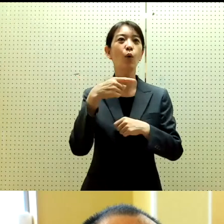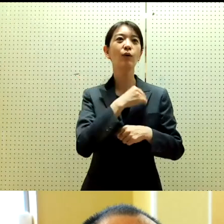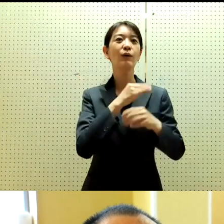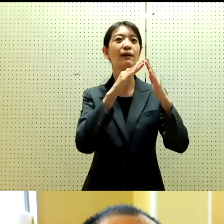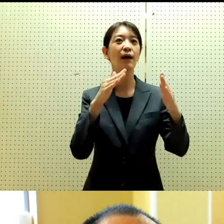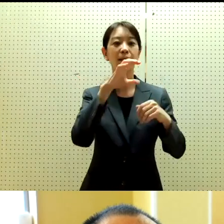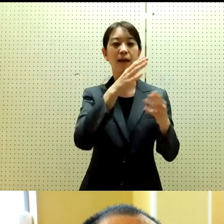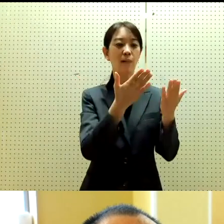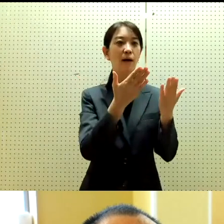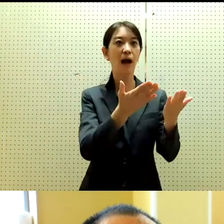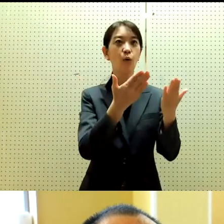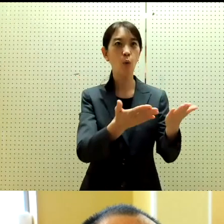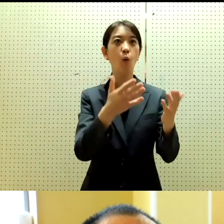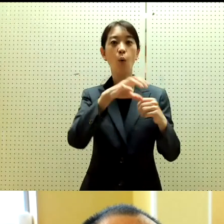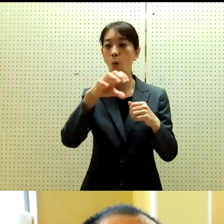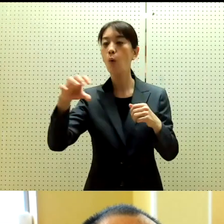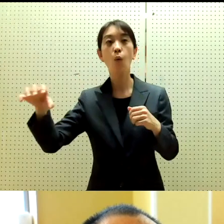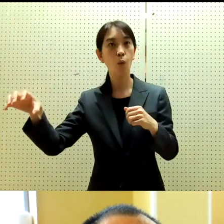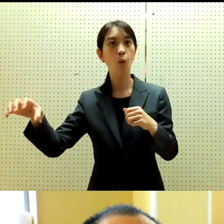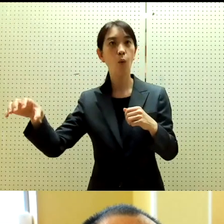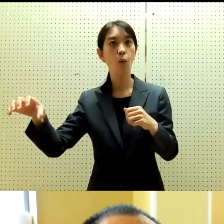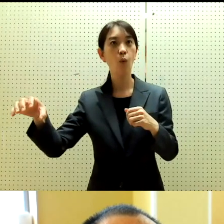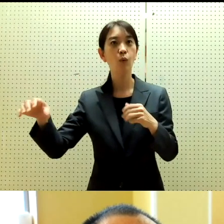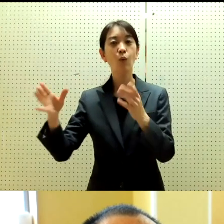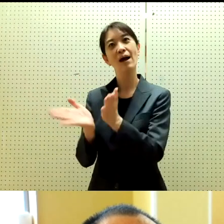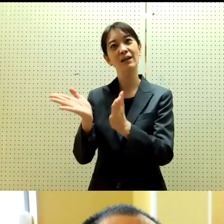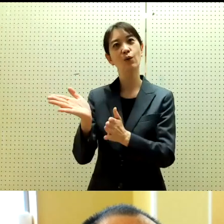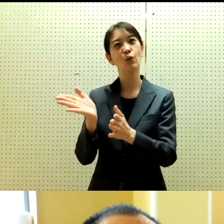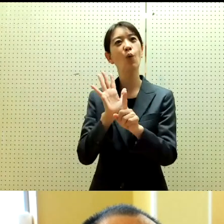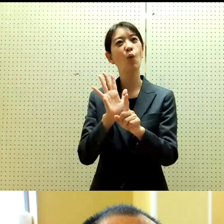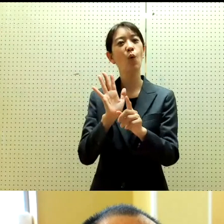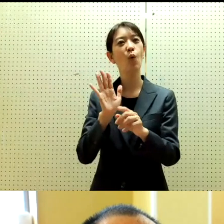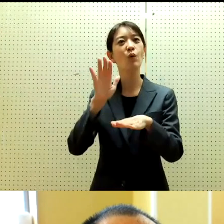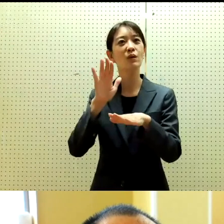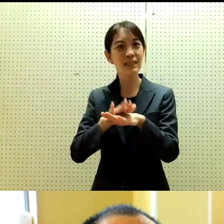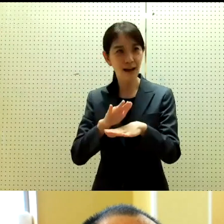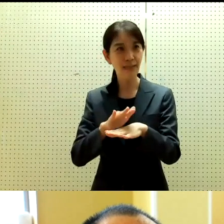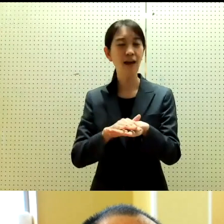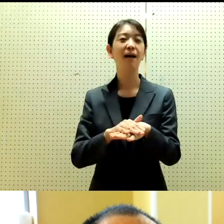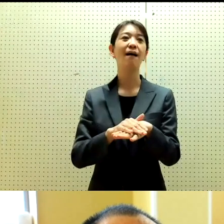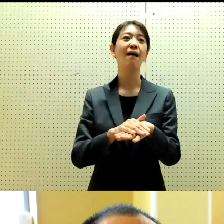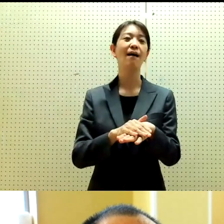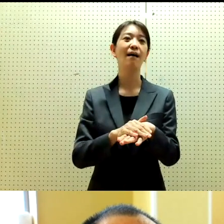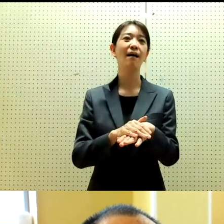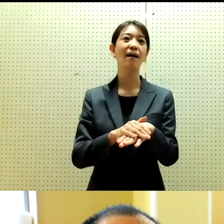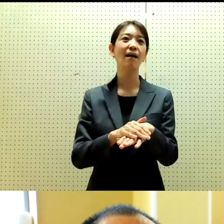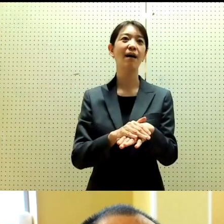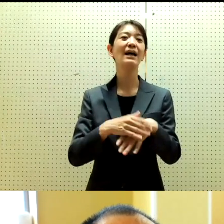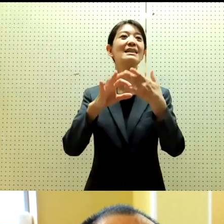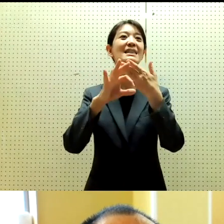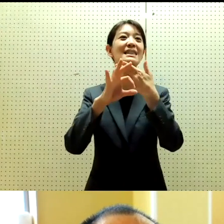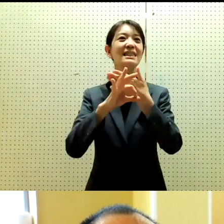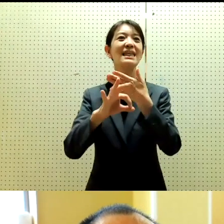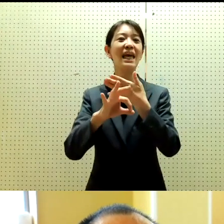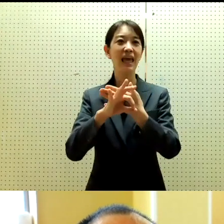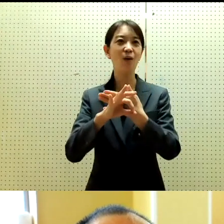そういったその配慮の仕方、利用方法とかですね、まあ、そういったものを事例をデータベース